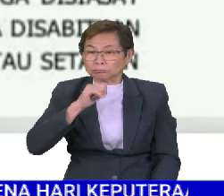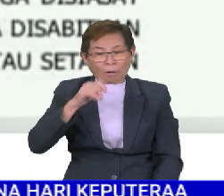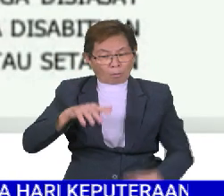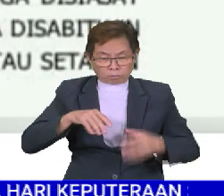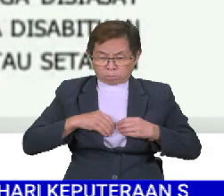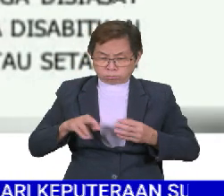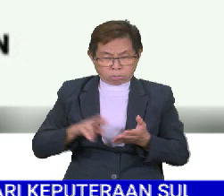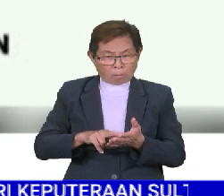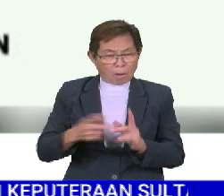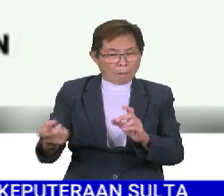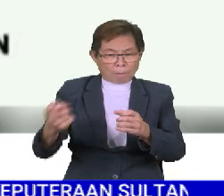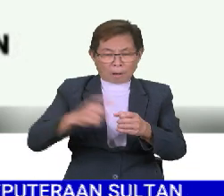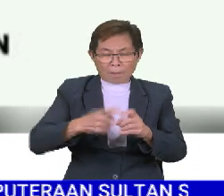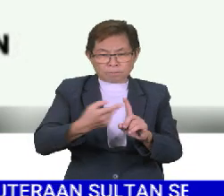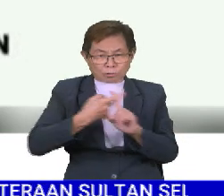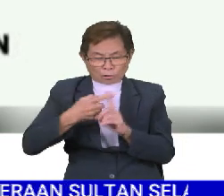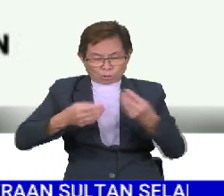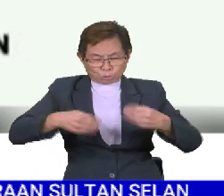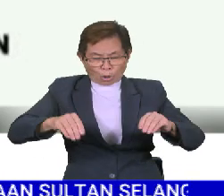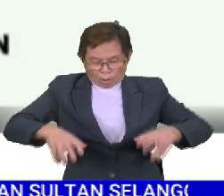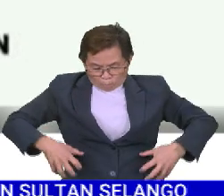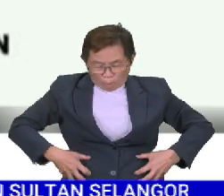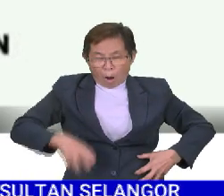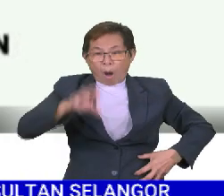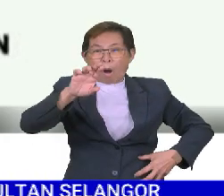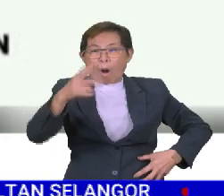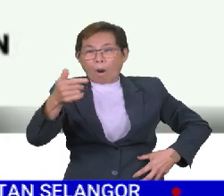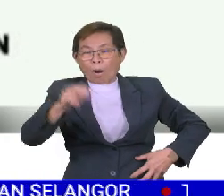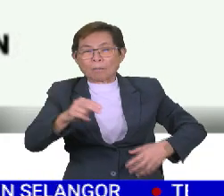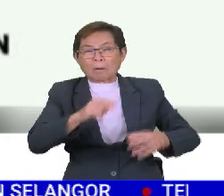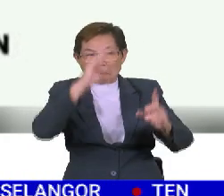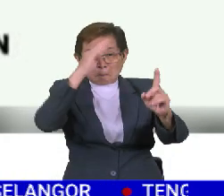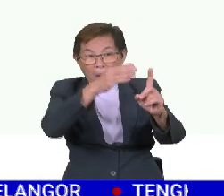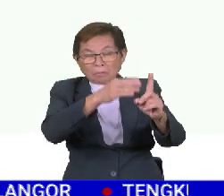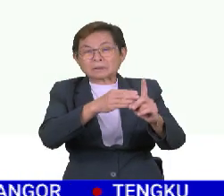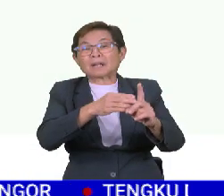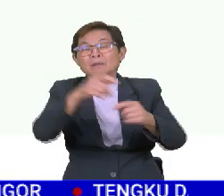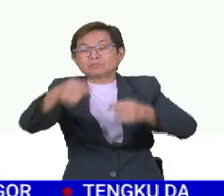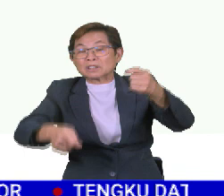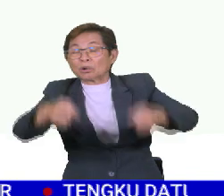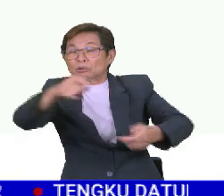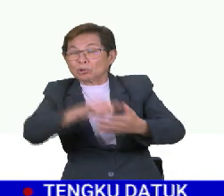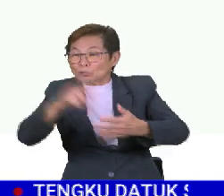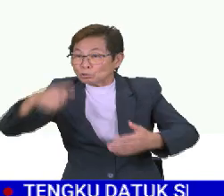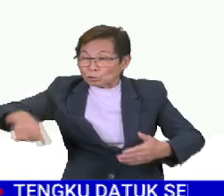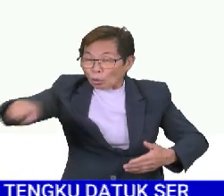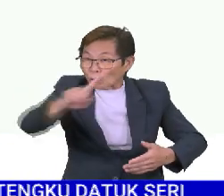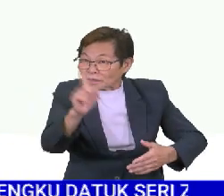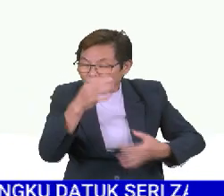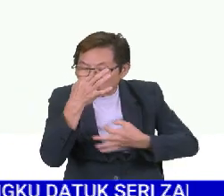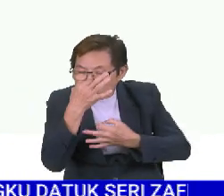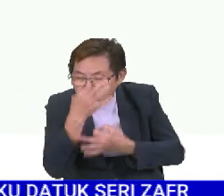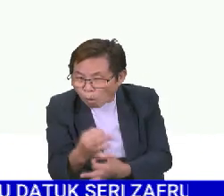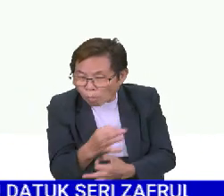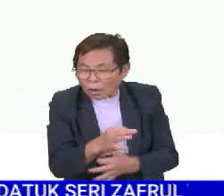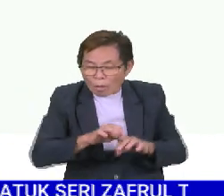berhubung penculikan dan penjualan organ seperti di dakwah dalam hantaran tersebut justru tidak terperdaya dan